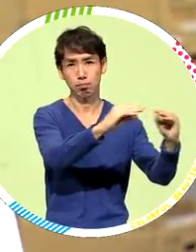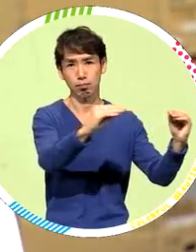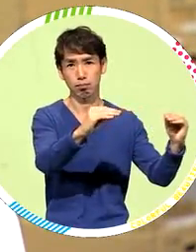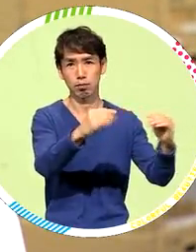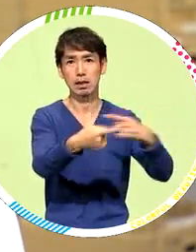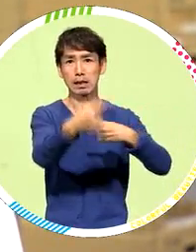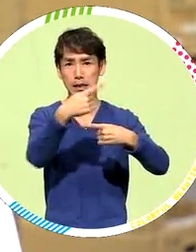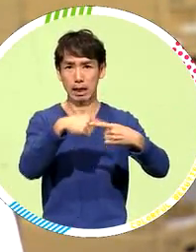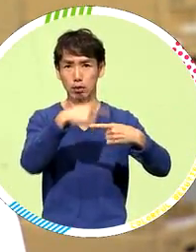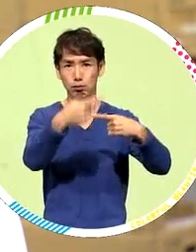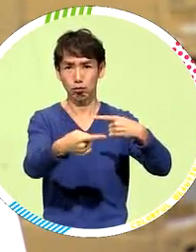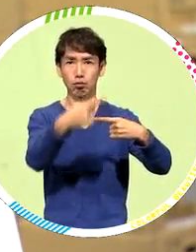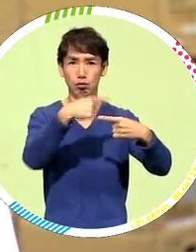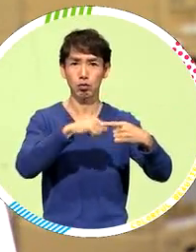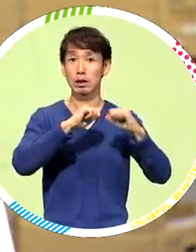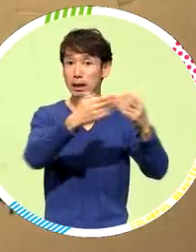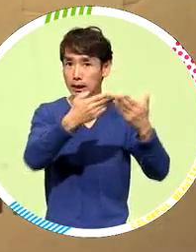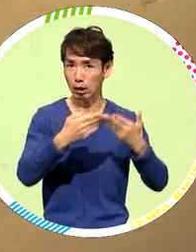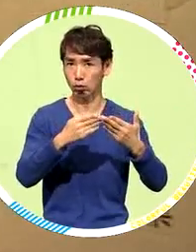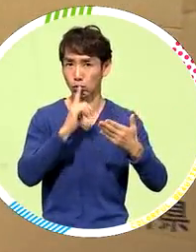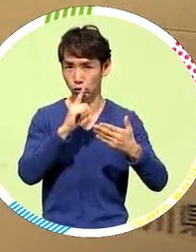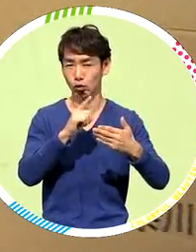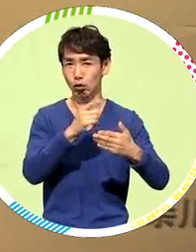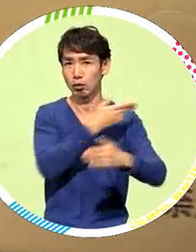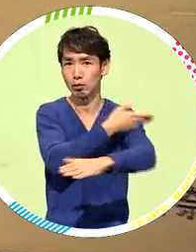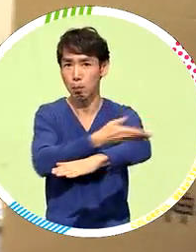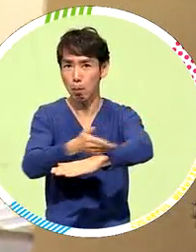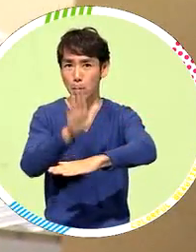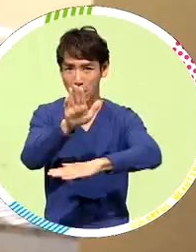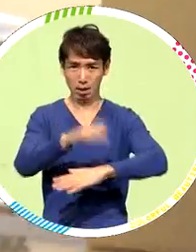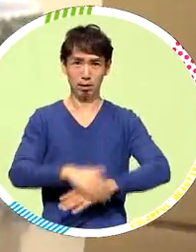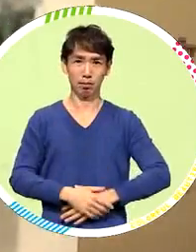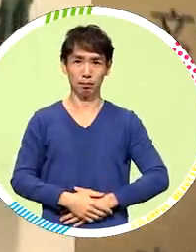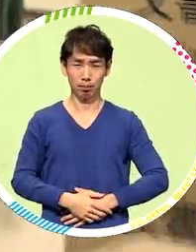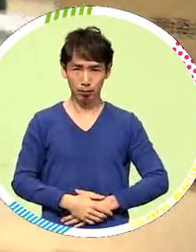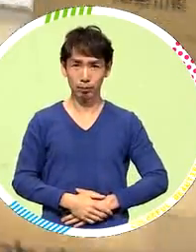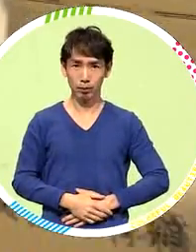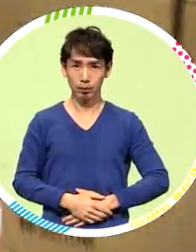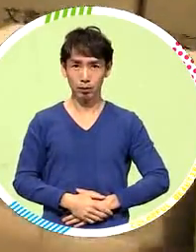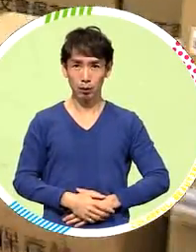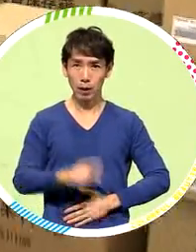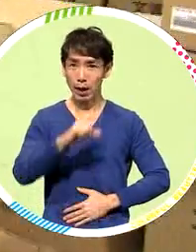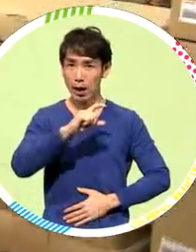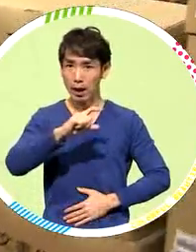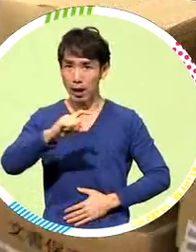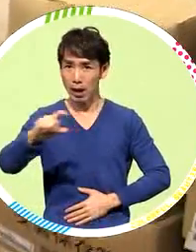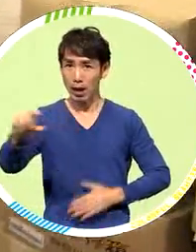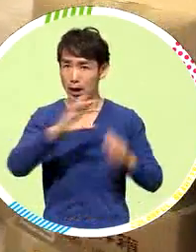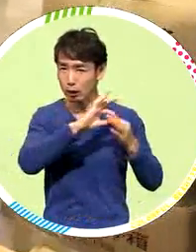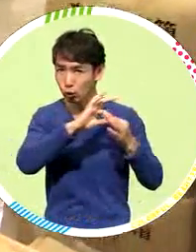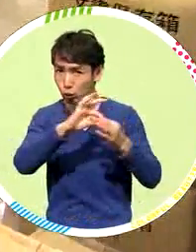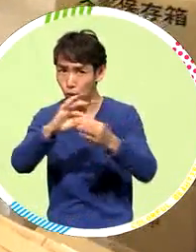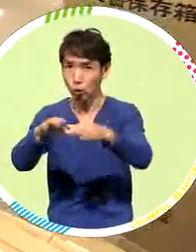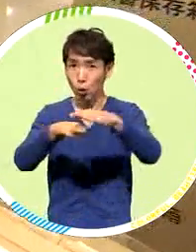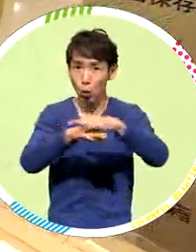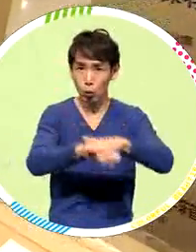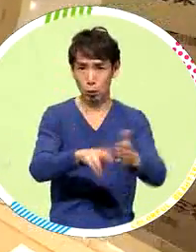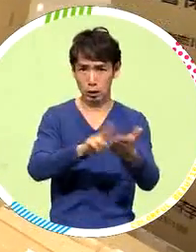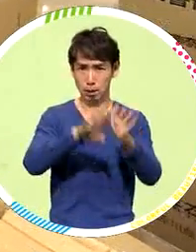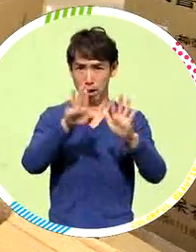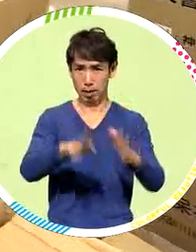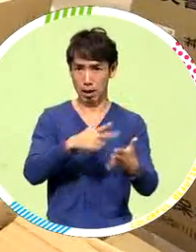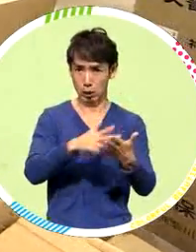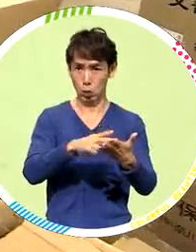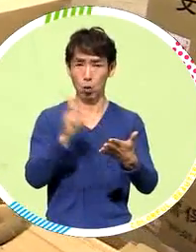リサイクルしていただくとこうして保存が決まった文書は劣化を防ぐための保存修復や